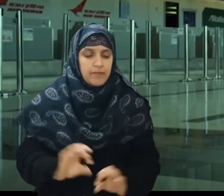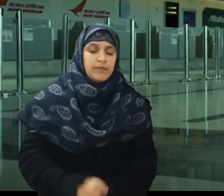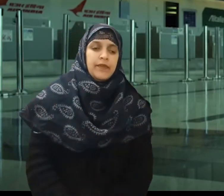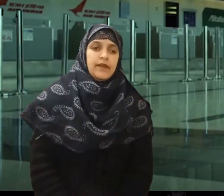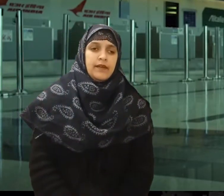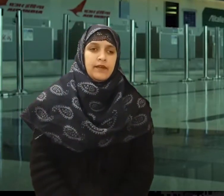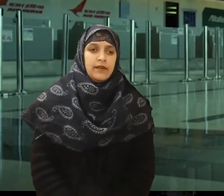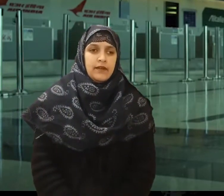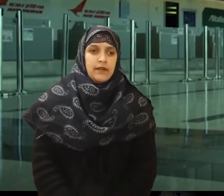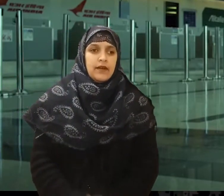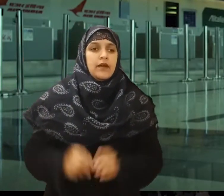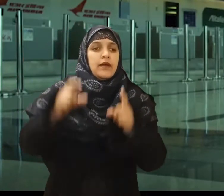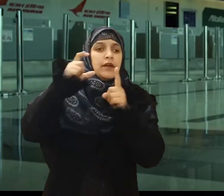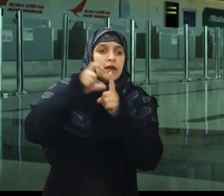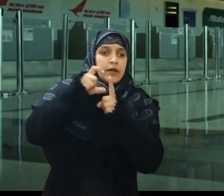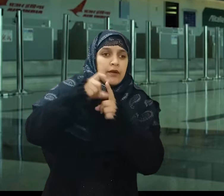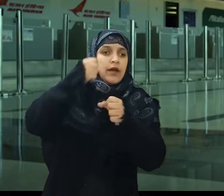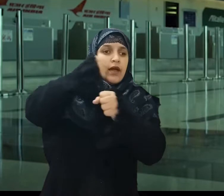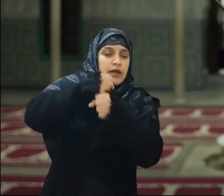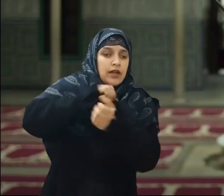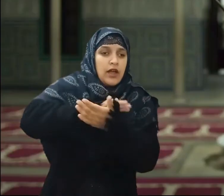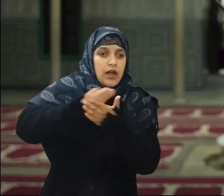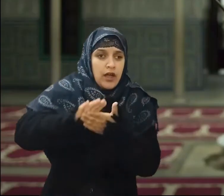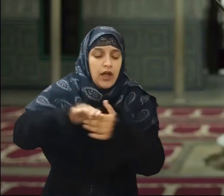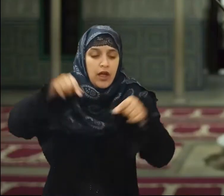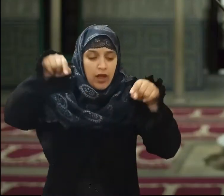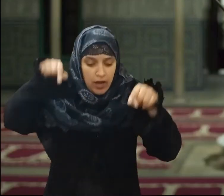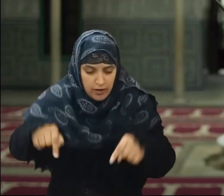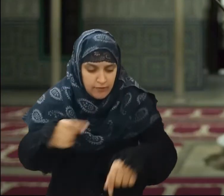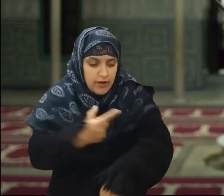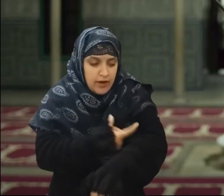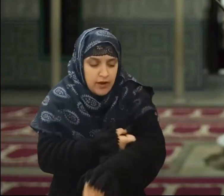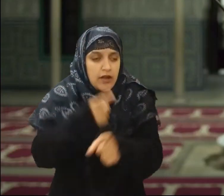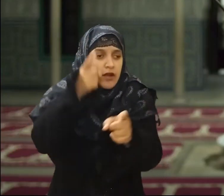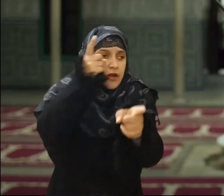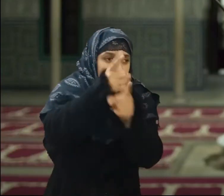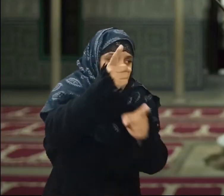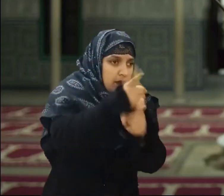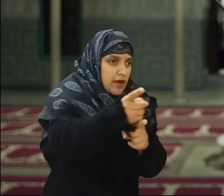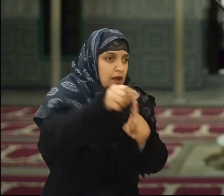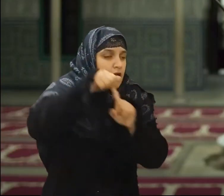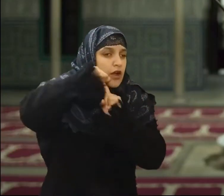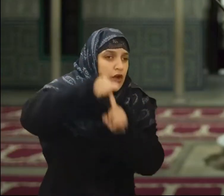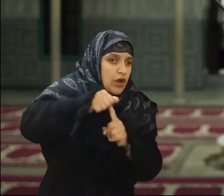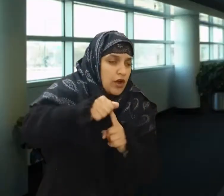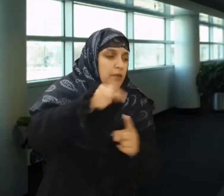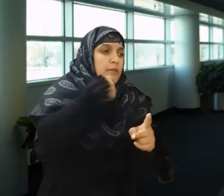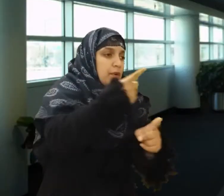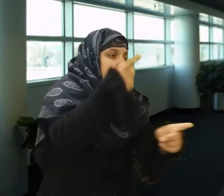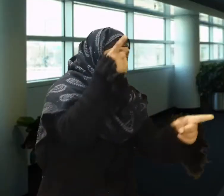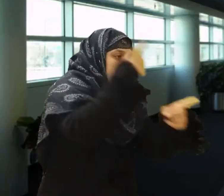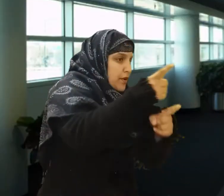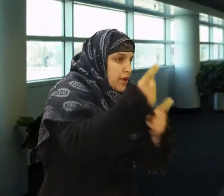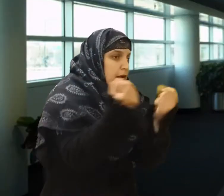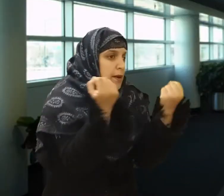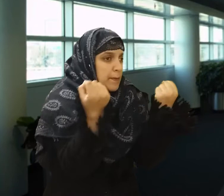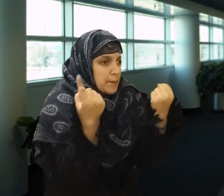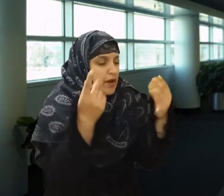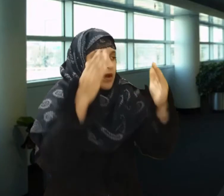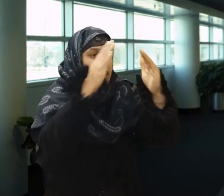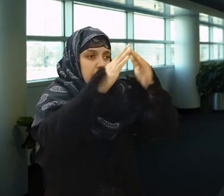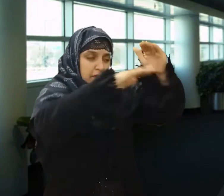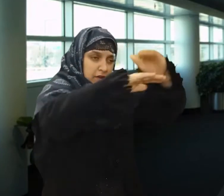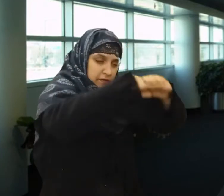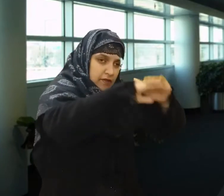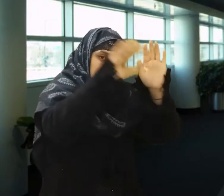یونیورسٹیز، چرچ، مساجد، ریلوے اسٹیشن سب کچھ بند کر دیا جاتا ہے۔ بڑے بڑے شہر سنسان ہو جاتے ہیں۔